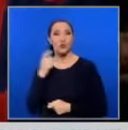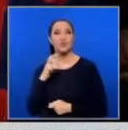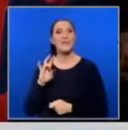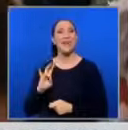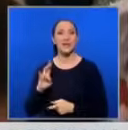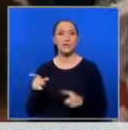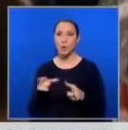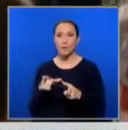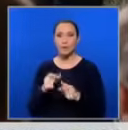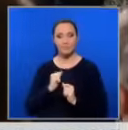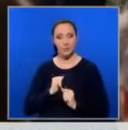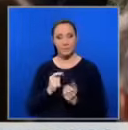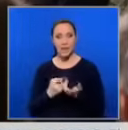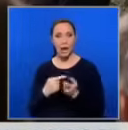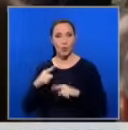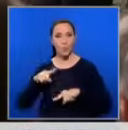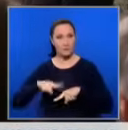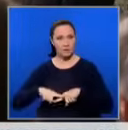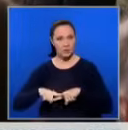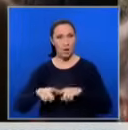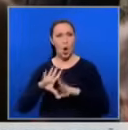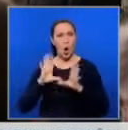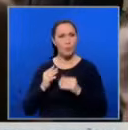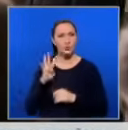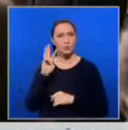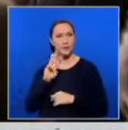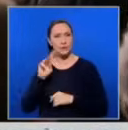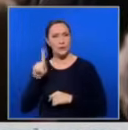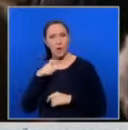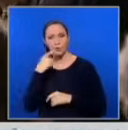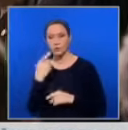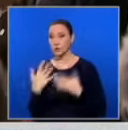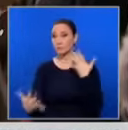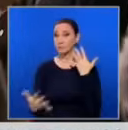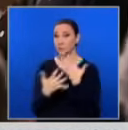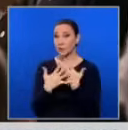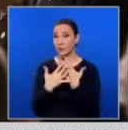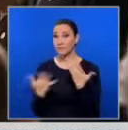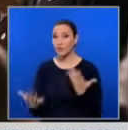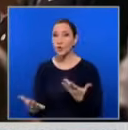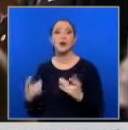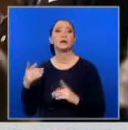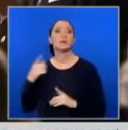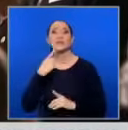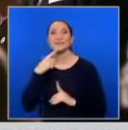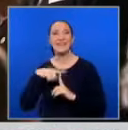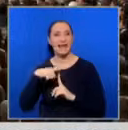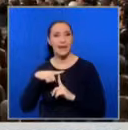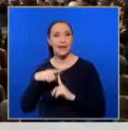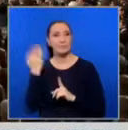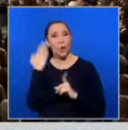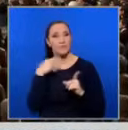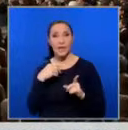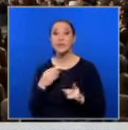Наргес Мухамади, изтърпява няколко присъди. Общо около 31 години лишаване от свобода в затвор в Тахеран. Обвиненията